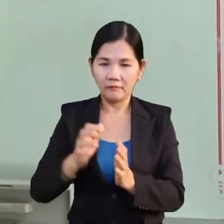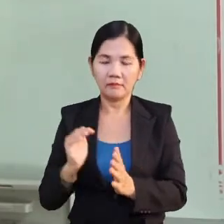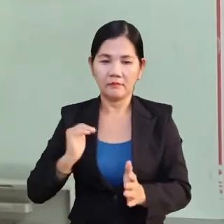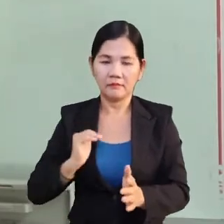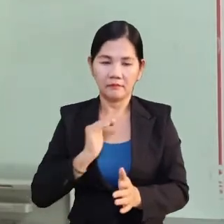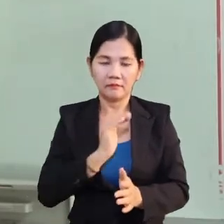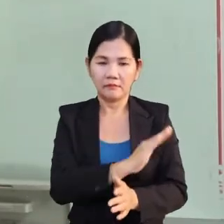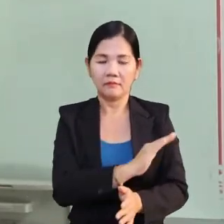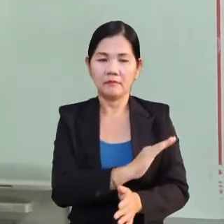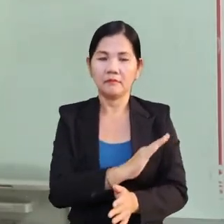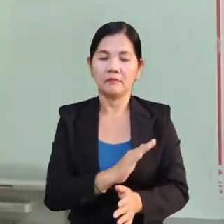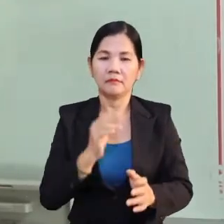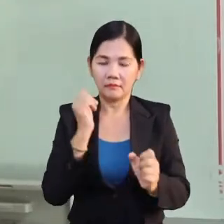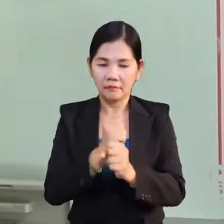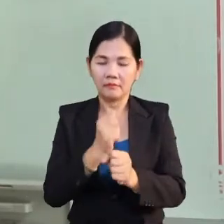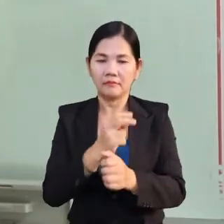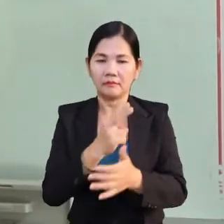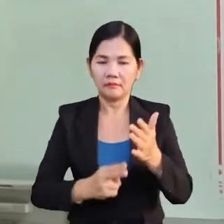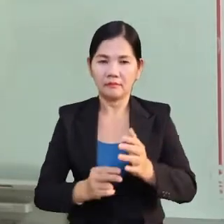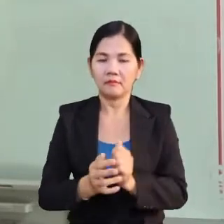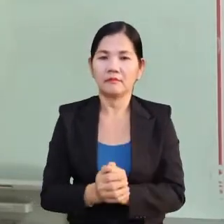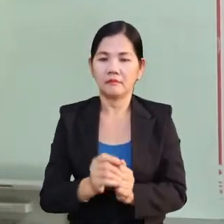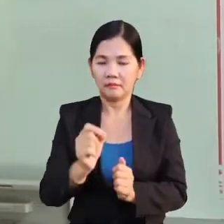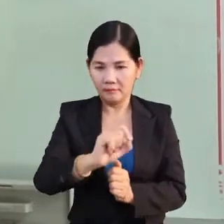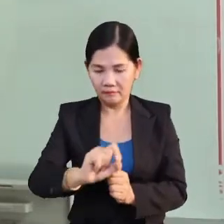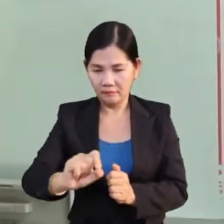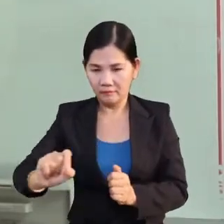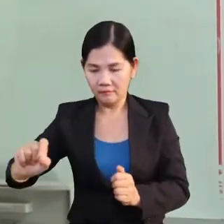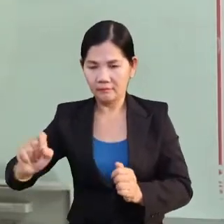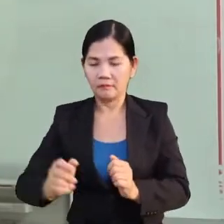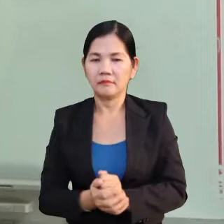អ្វីកូនចាសម្រាប់សរសេរ